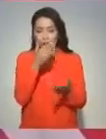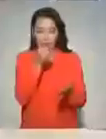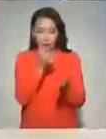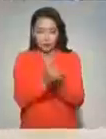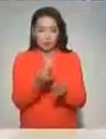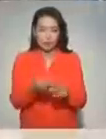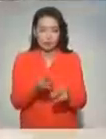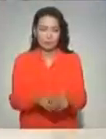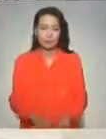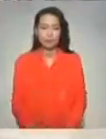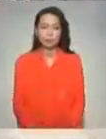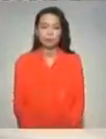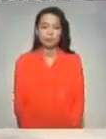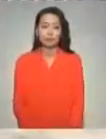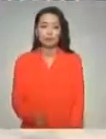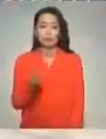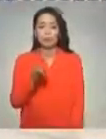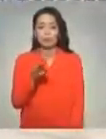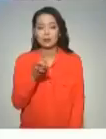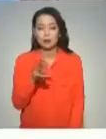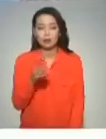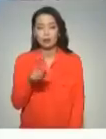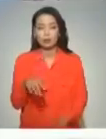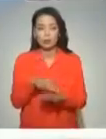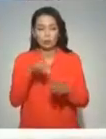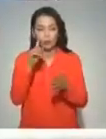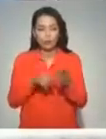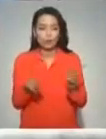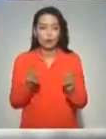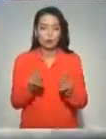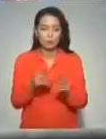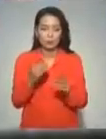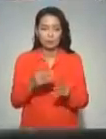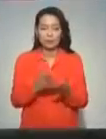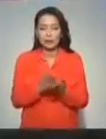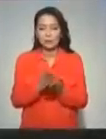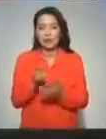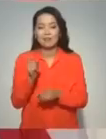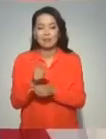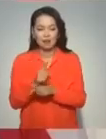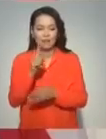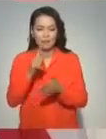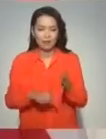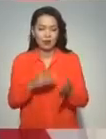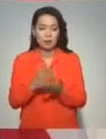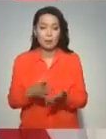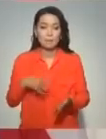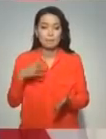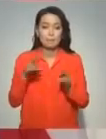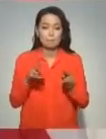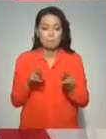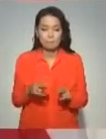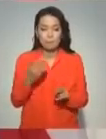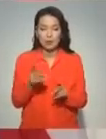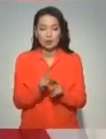допустить. Стоит отметить, Трамп и его сторонники уверены, в основе всего лежит политический заказ. В то же время экс-президент, похоже, использует